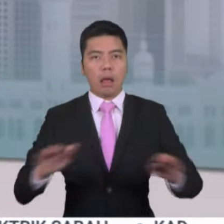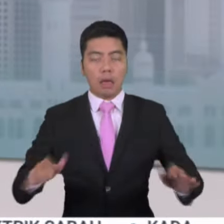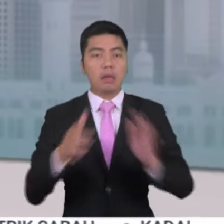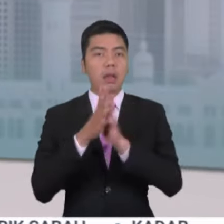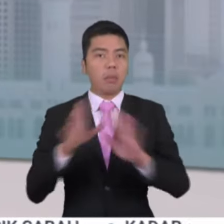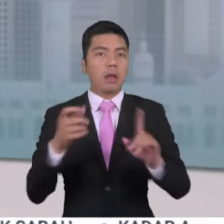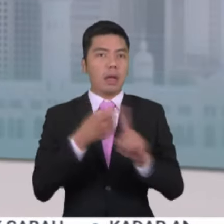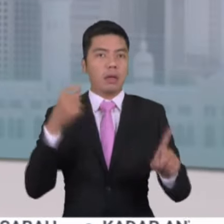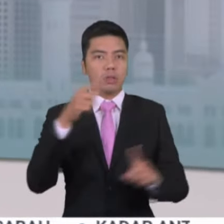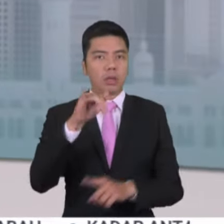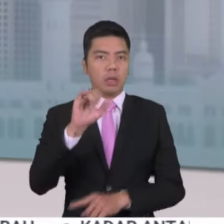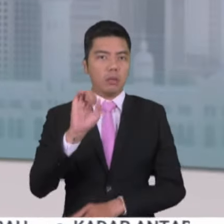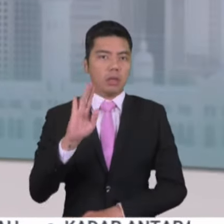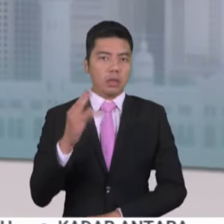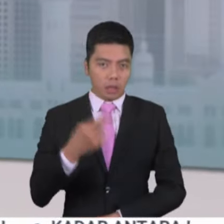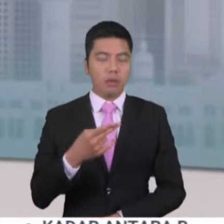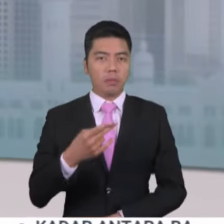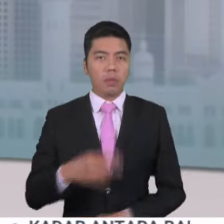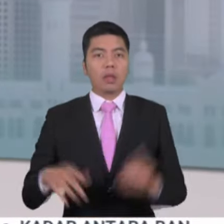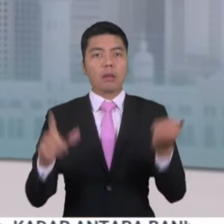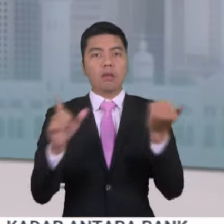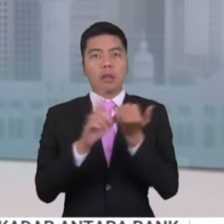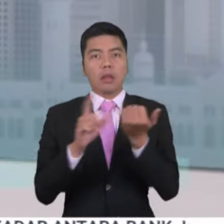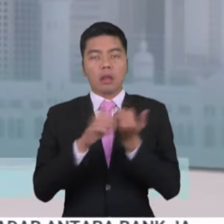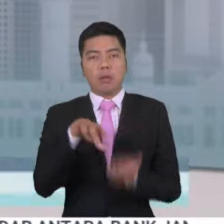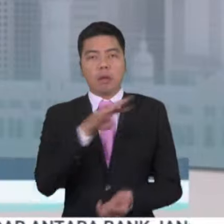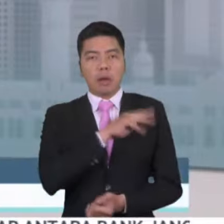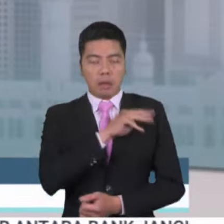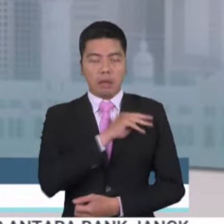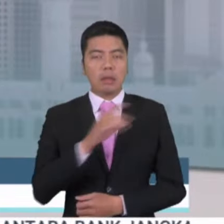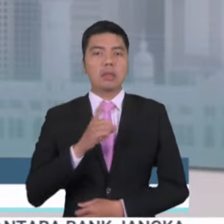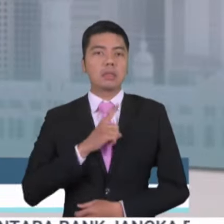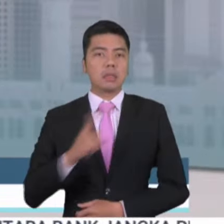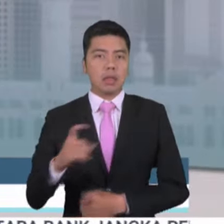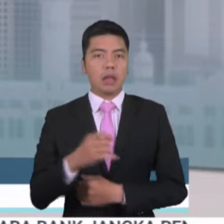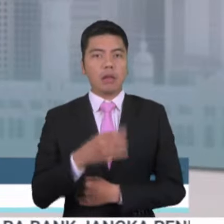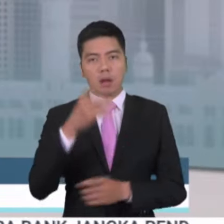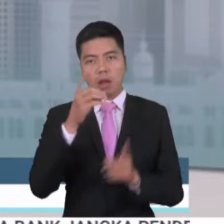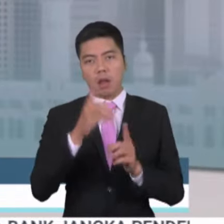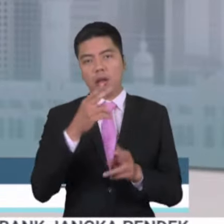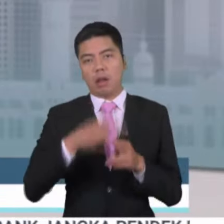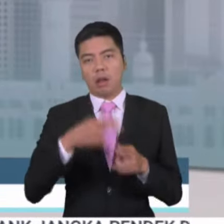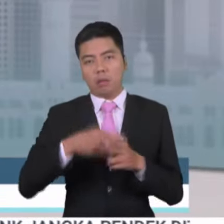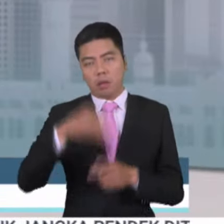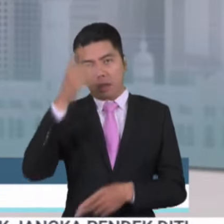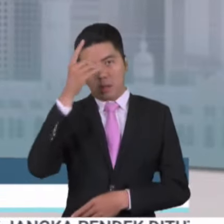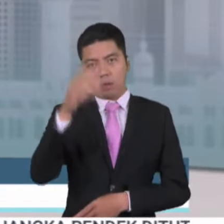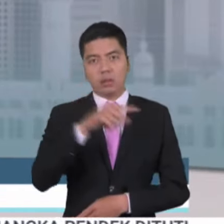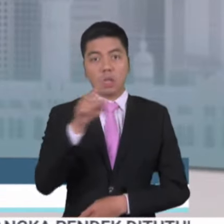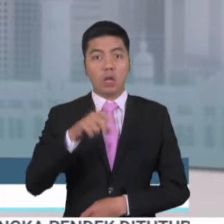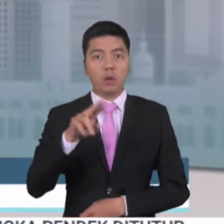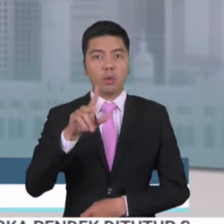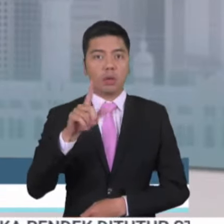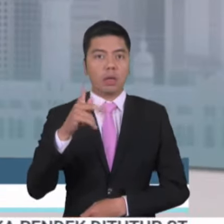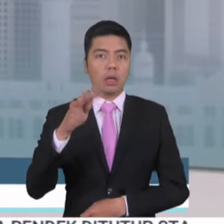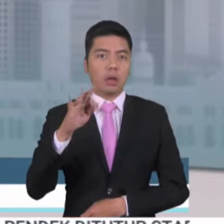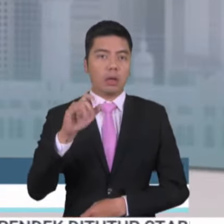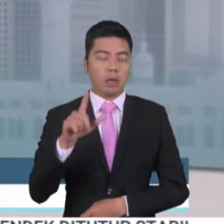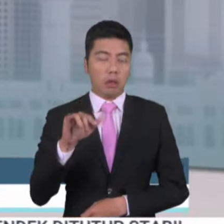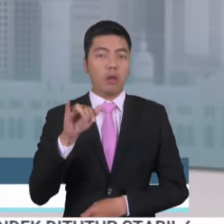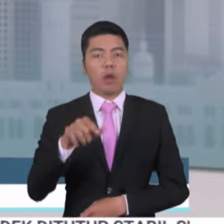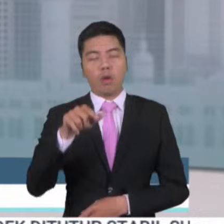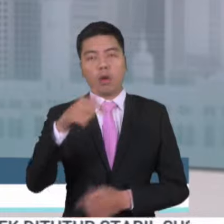GISBH disambut baik. Timbalan Menteri di Jabatan Perdana Menteri Hal Ehwal Agama, Dr. Zulkifli Hassan berkata, ia tindakan tepat